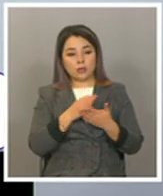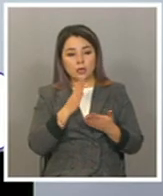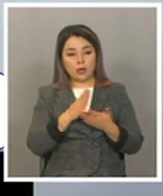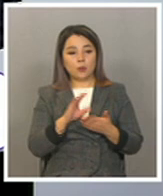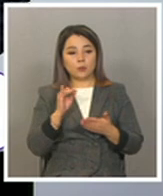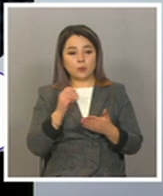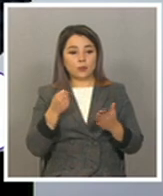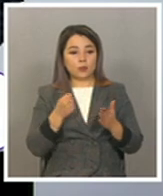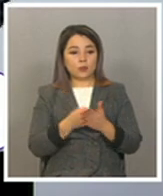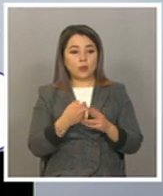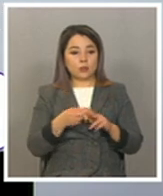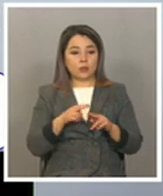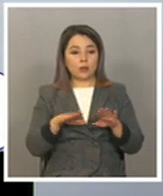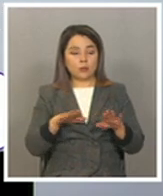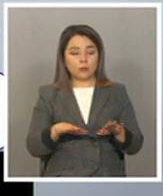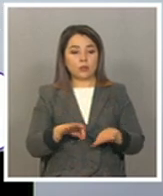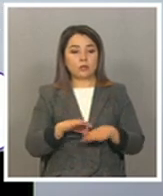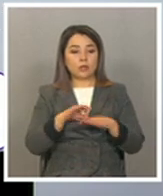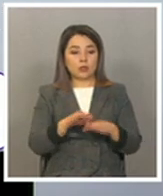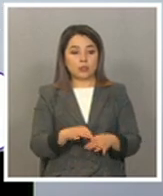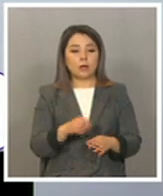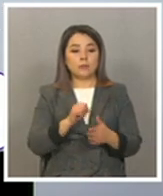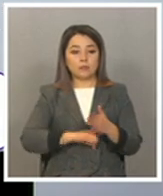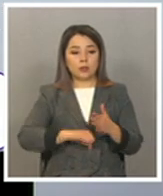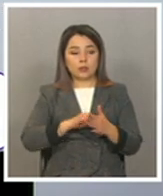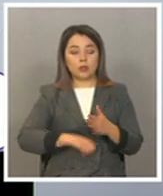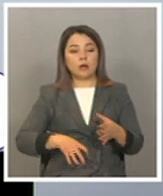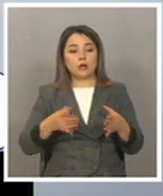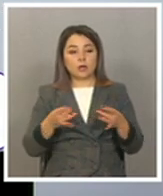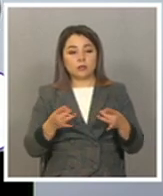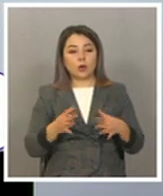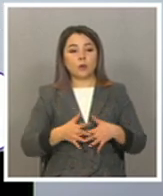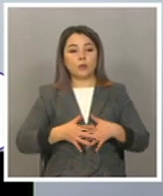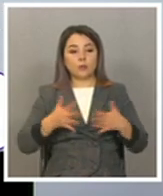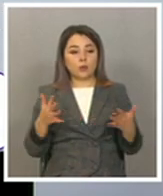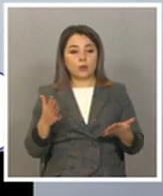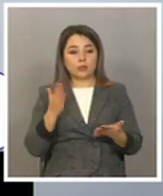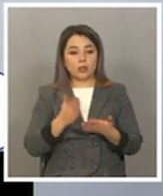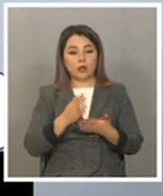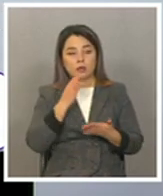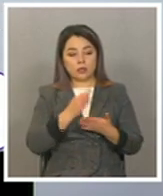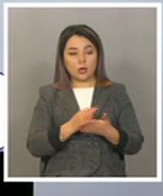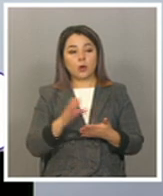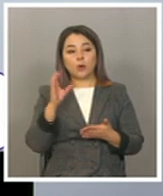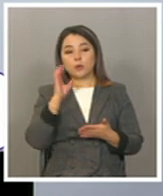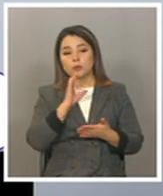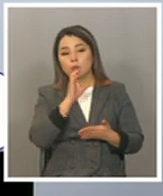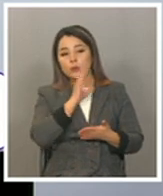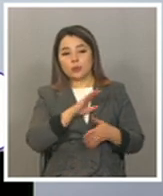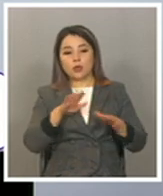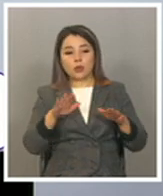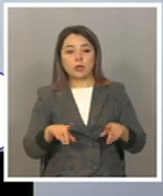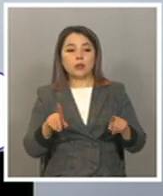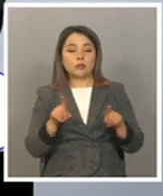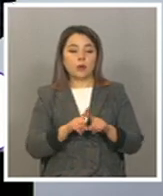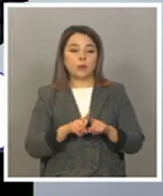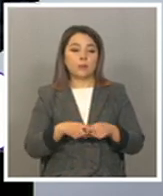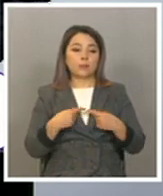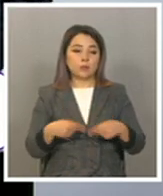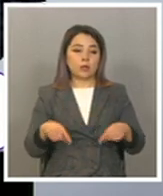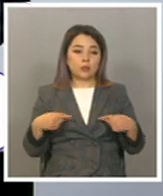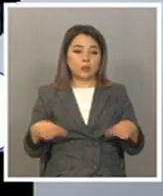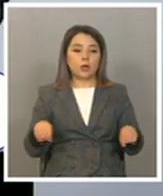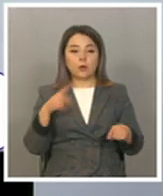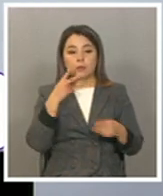қарай орналасуының себебі бұл жерде ылғалдылық өте жоғары. Солтүстіктегі топырақтың әркелке болып